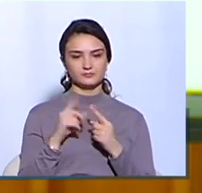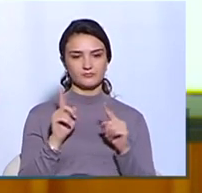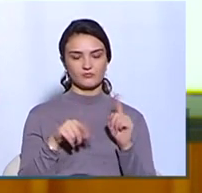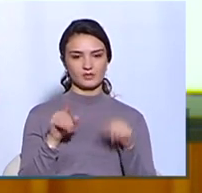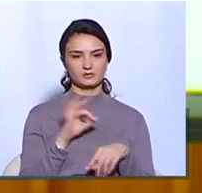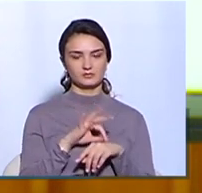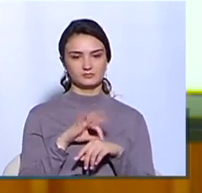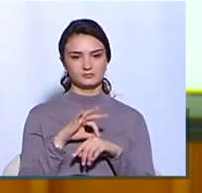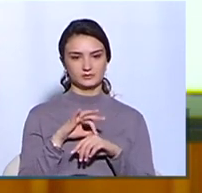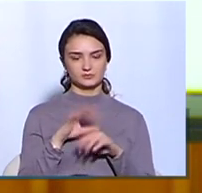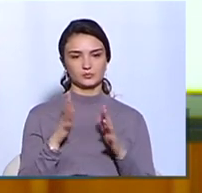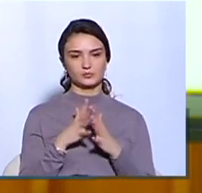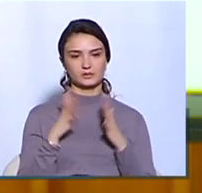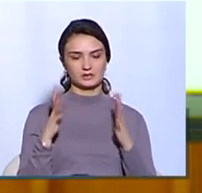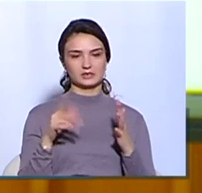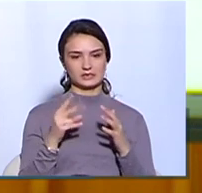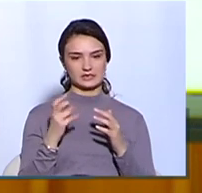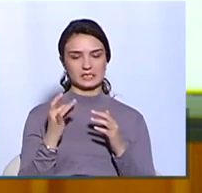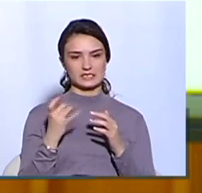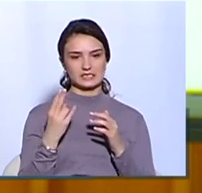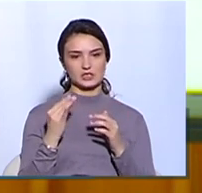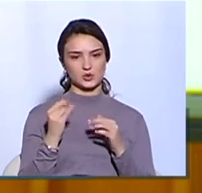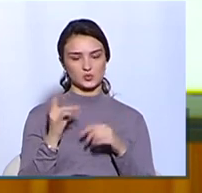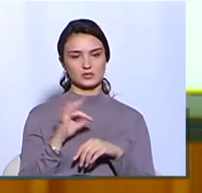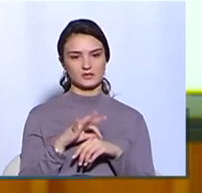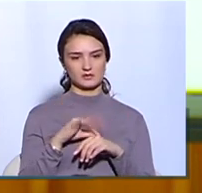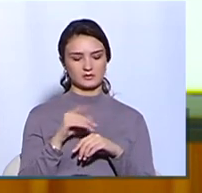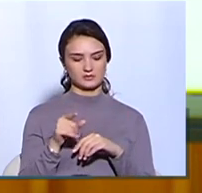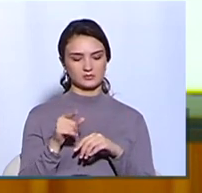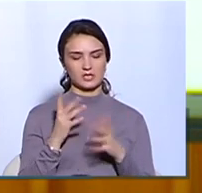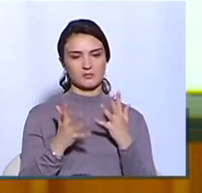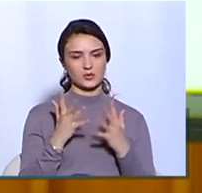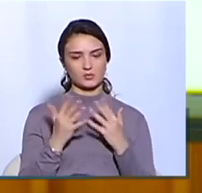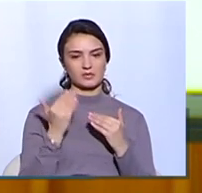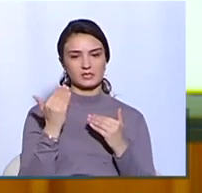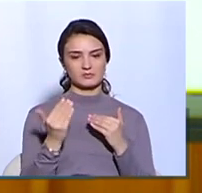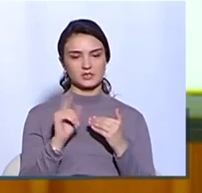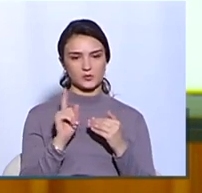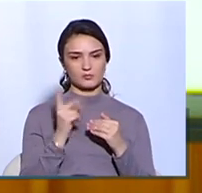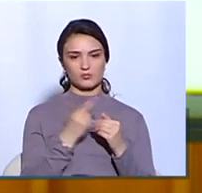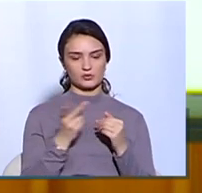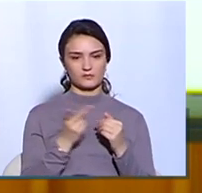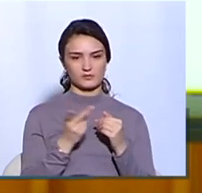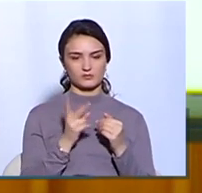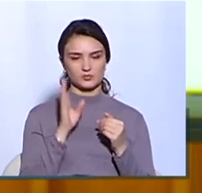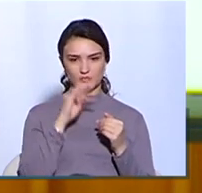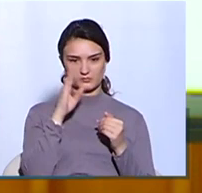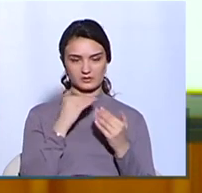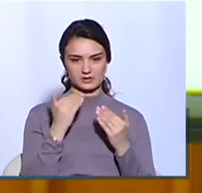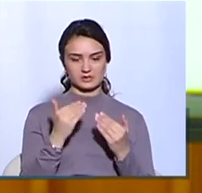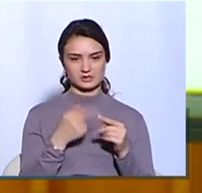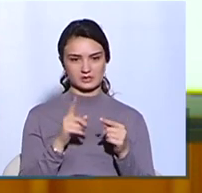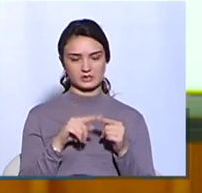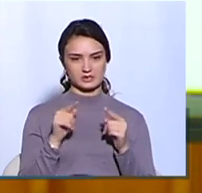იშვიათი დაავადებების უმეტესად რეცესიული დაავადებებია. ესე იგი ალბათობა იმისა, რომ ორივე მშობლის ეს